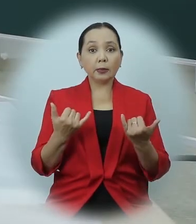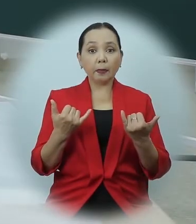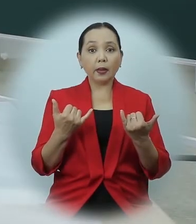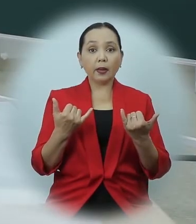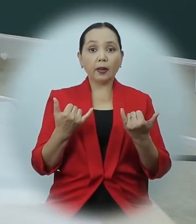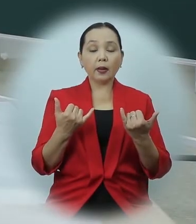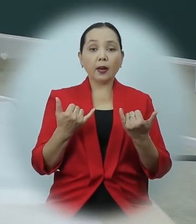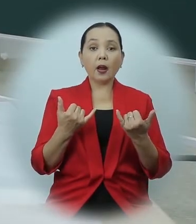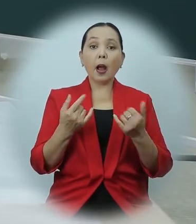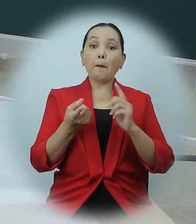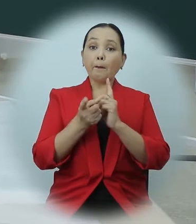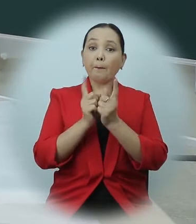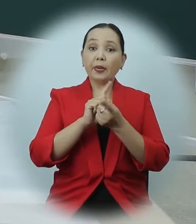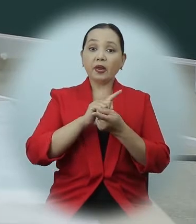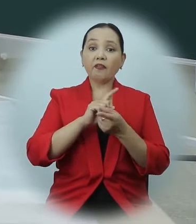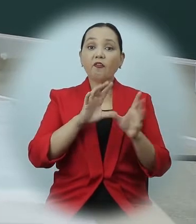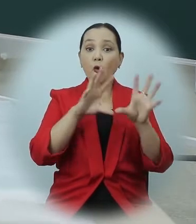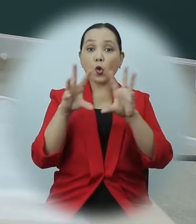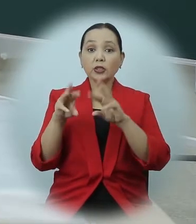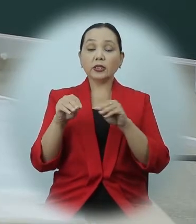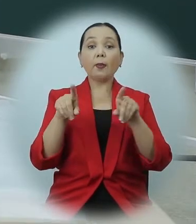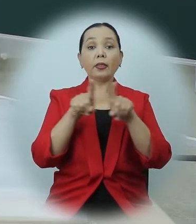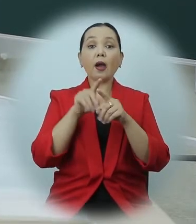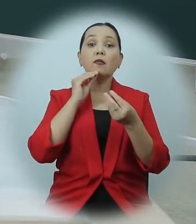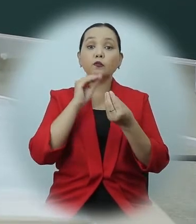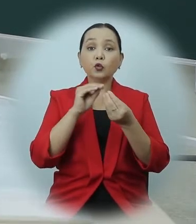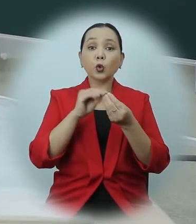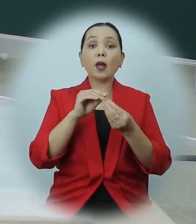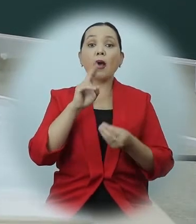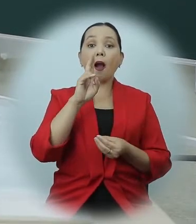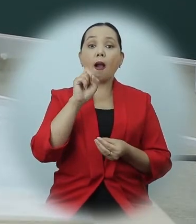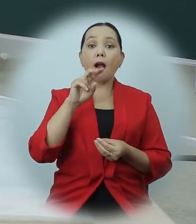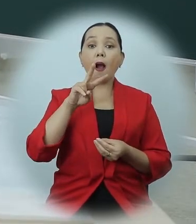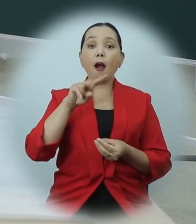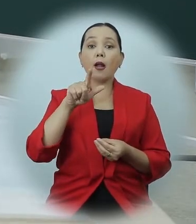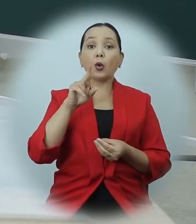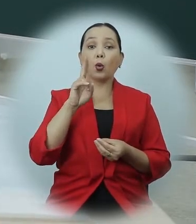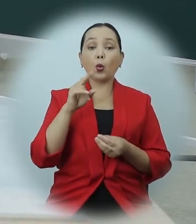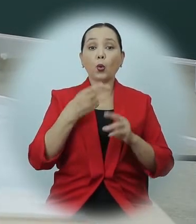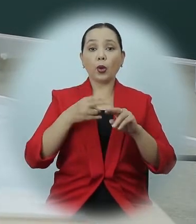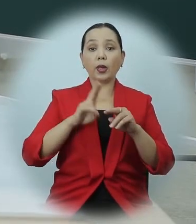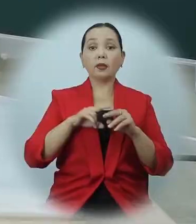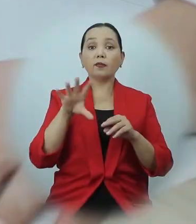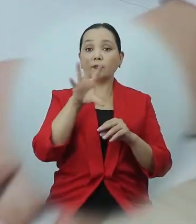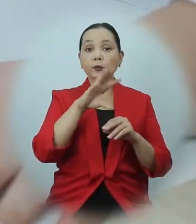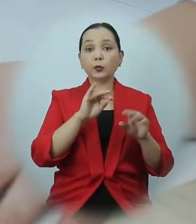Теперь переводим точно таким же образом на кальку полочку изделия.